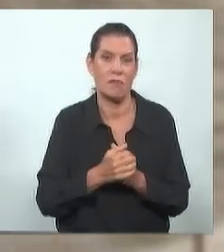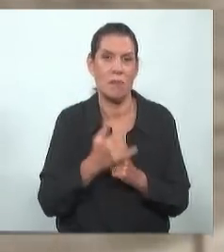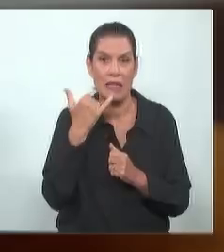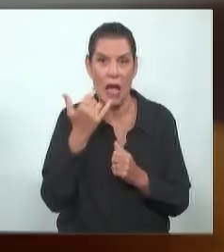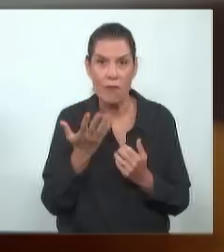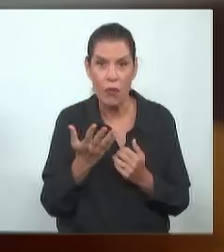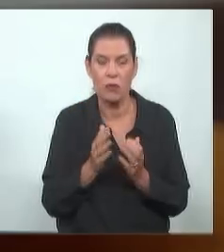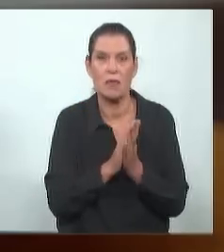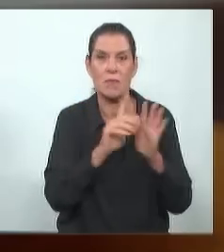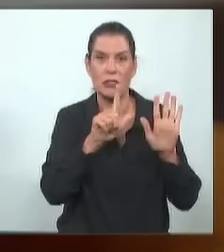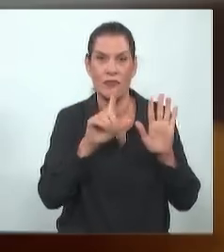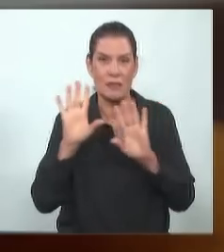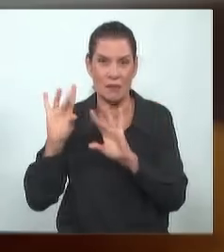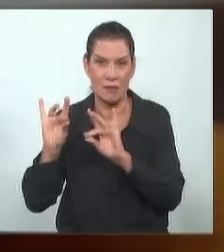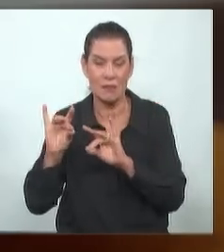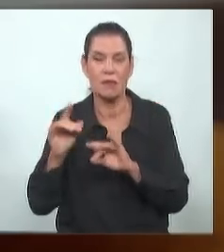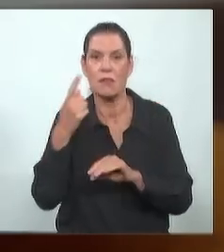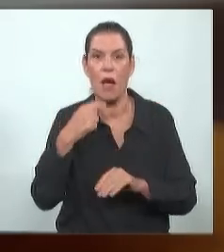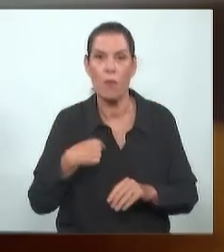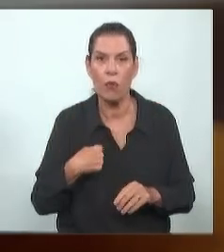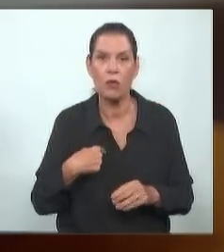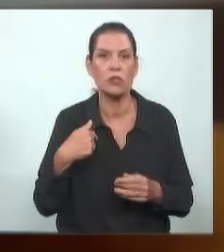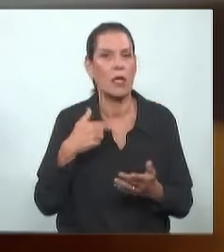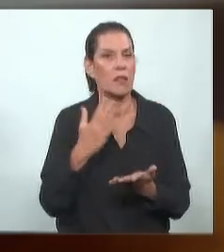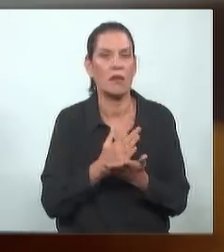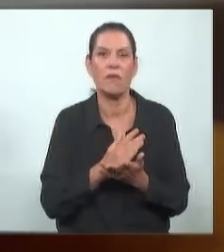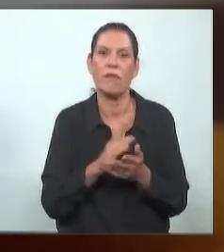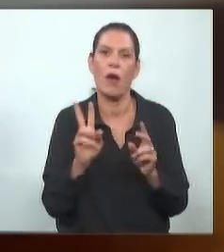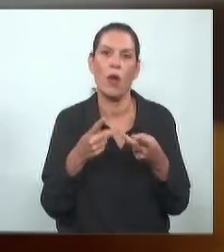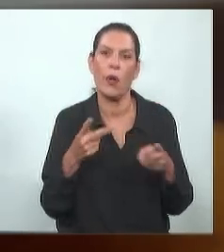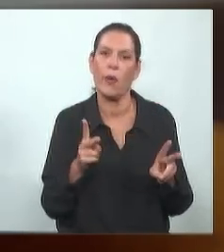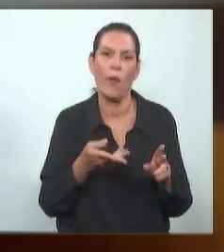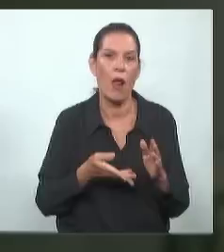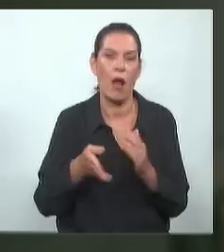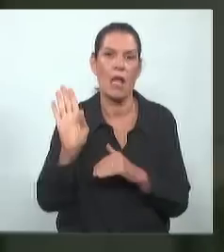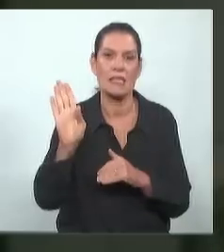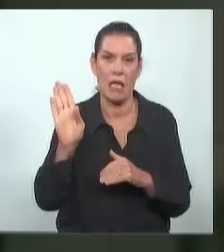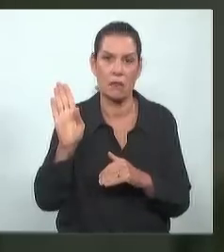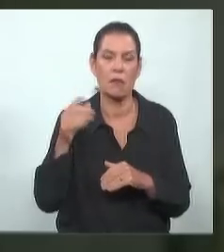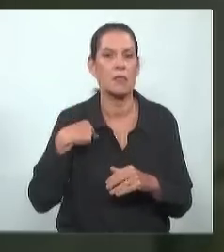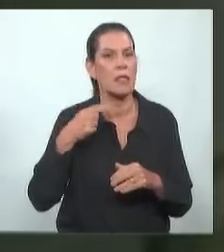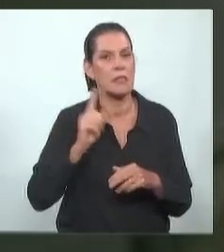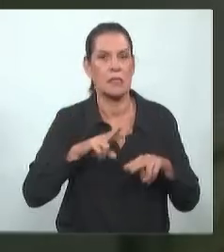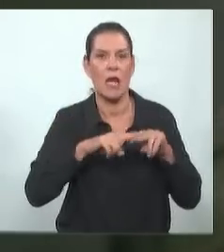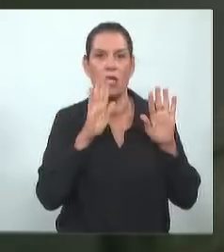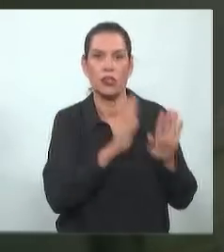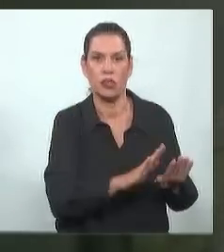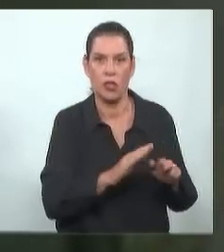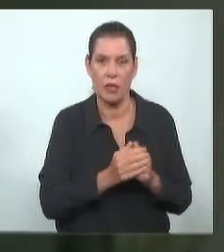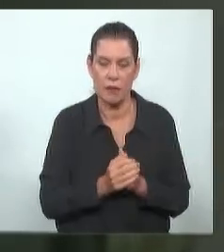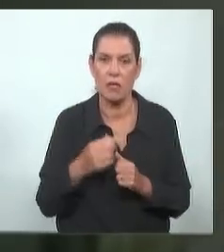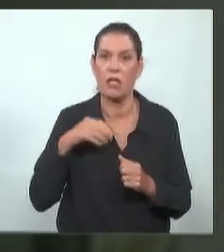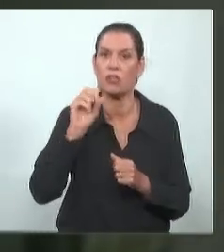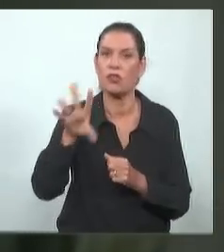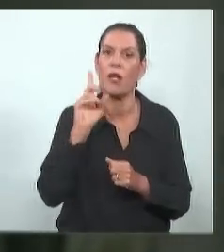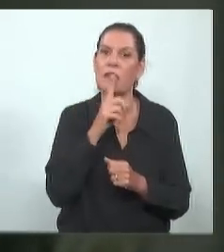ב-17 לחודש אני מקבלת הנחיה שאני לא יכולה יותר לצאת ממפקדת החטיבה, אני צריכה להישאר שם. אני שלחתי אימא שלי לדואר לראות אולי בכל